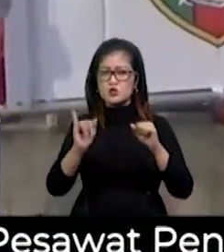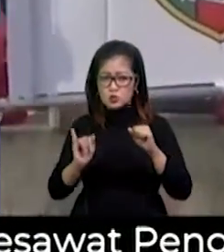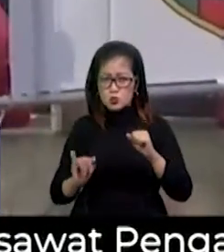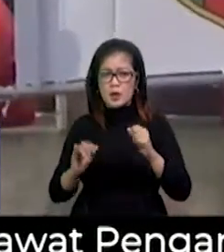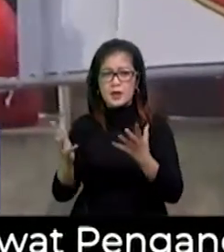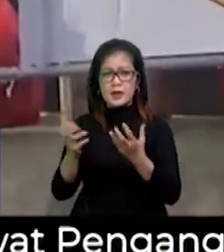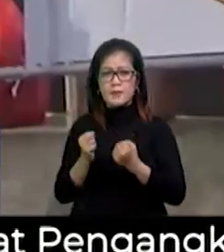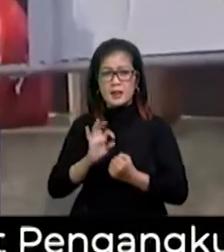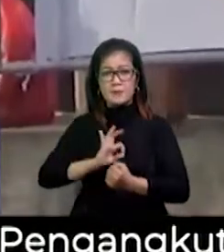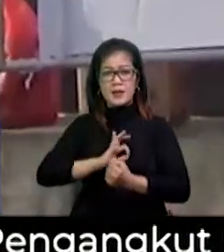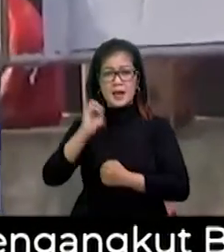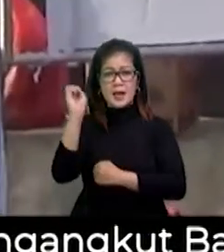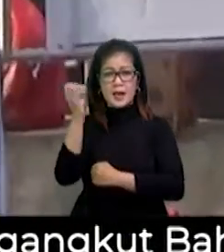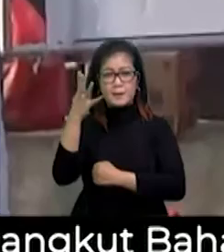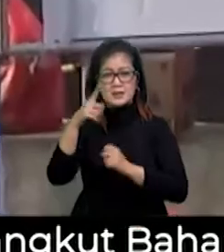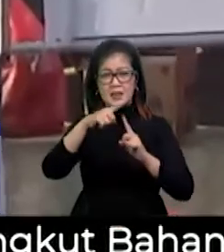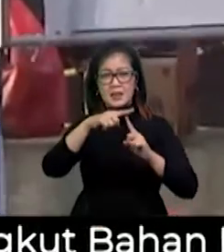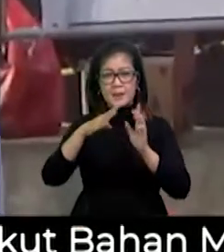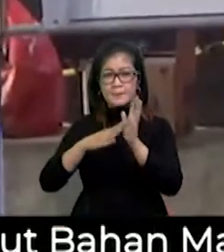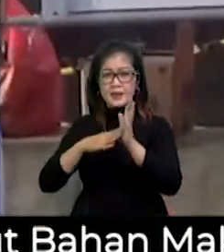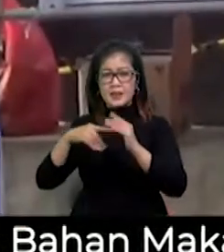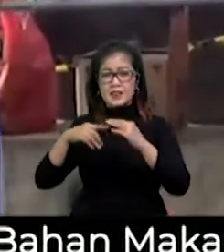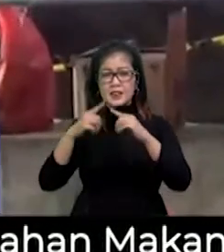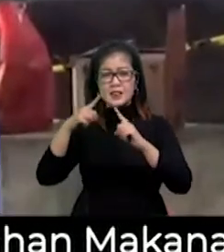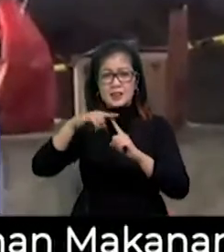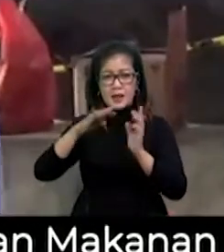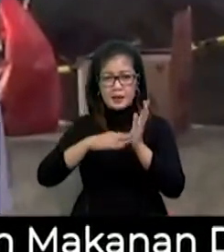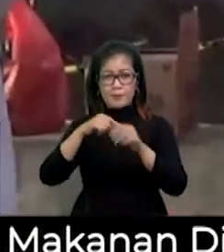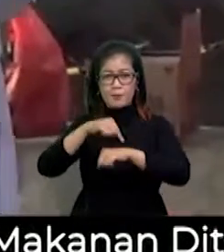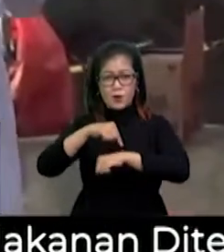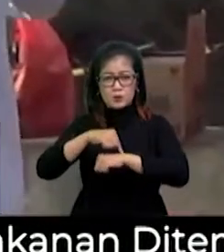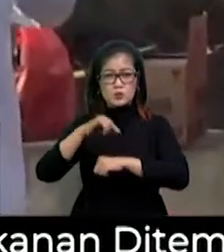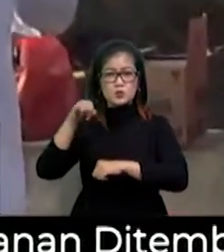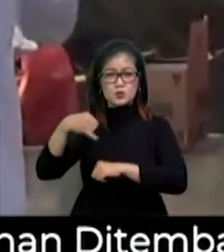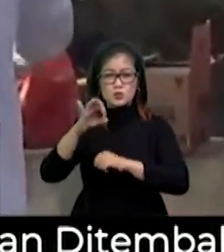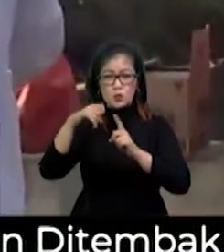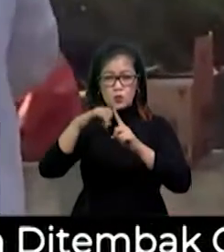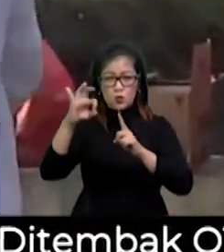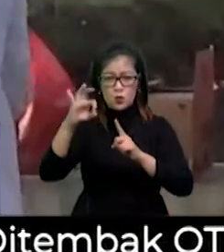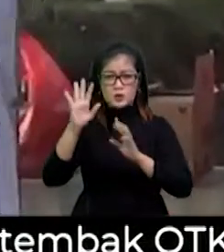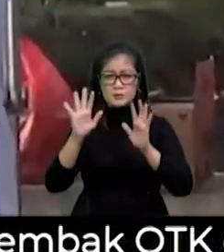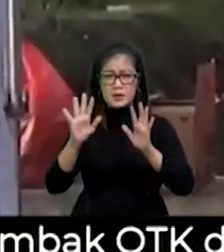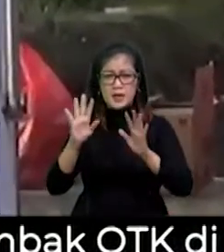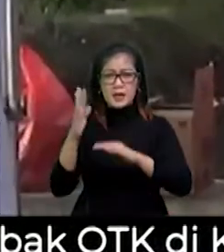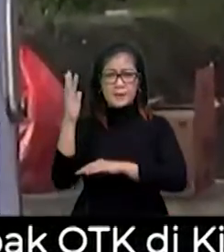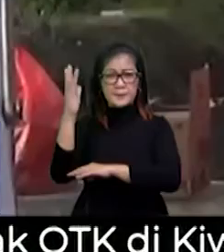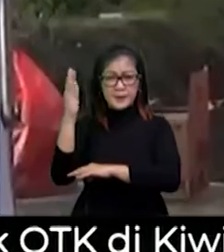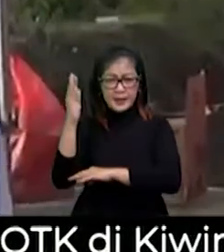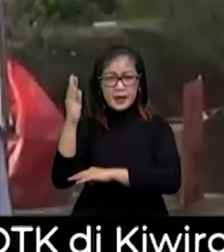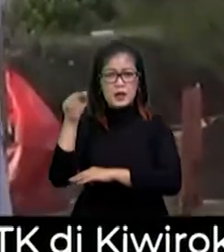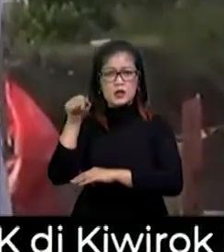time bersama dengan pasangannya Anas Muhsinun Joko. Sementara medali perak diraih Nusa Tenggara Barat